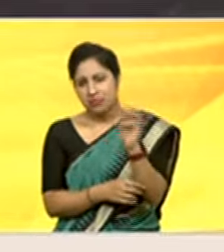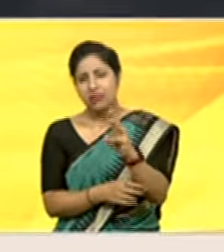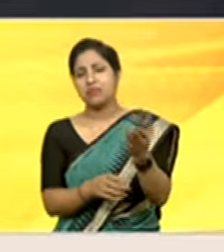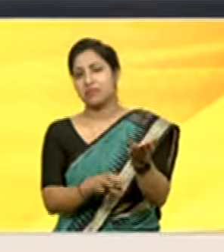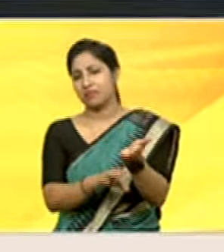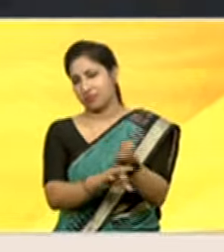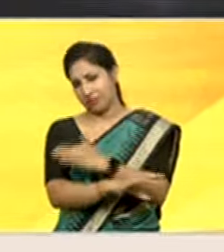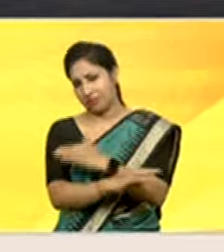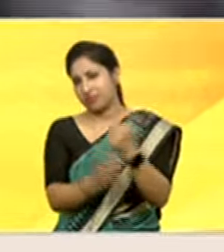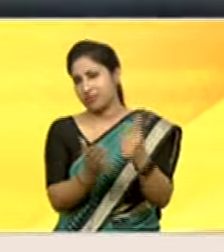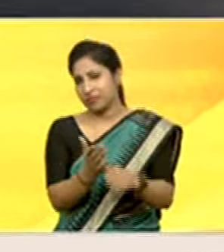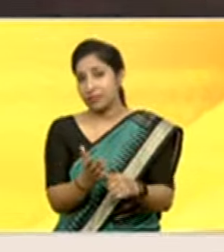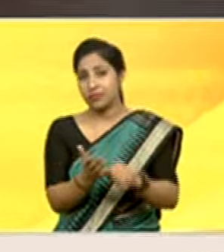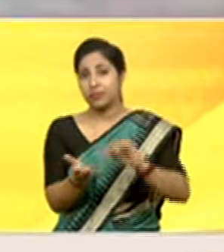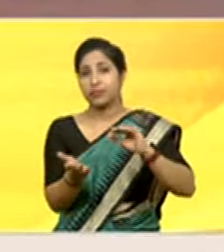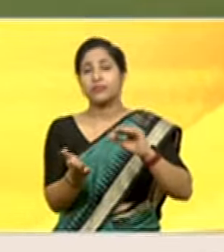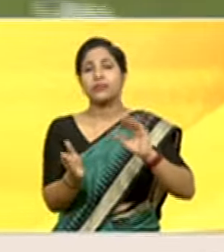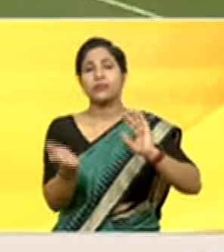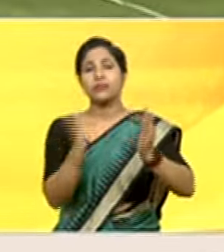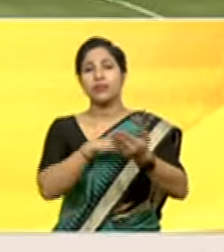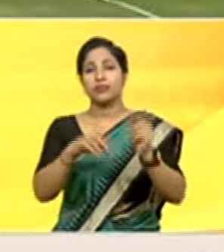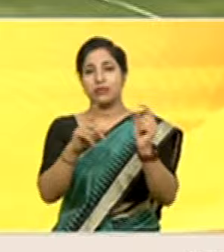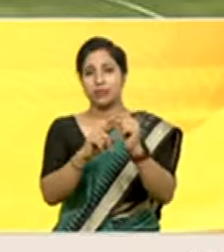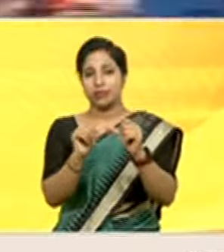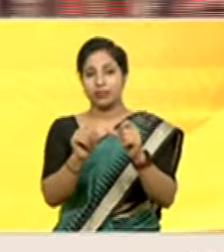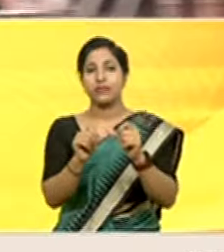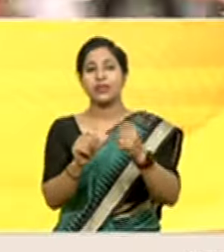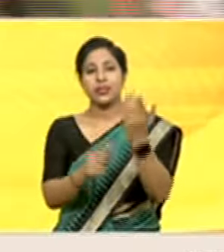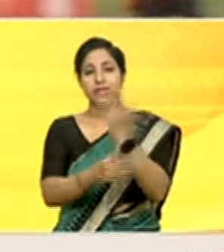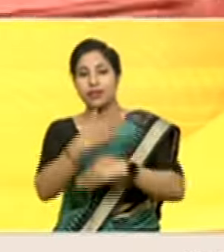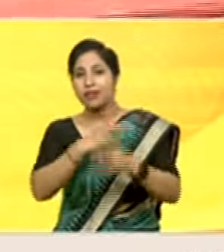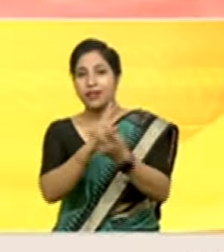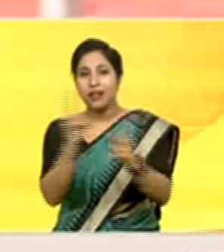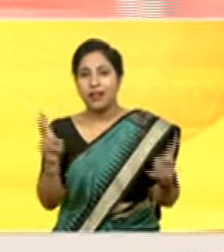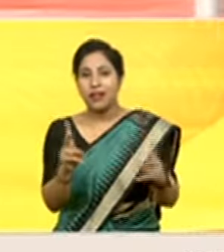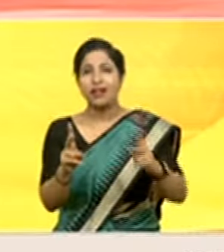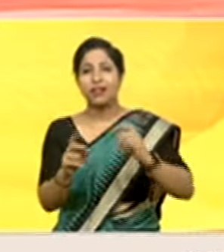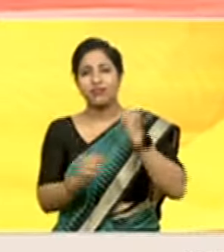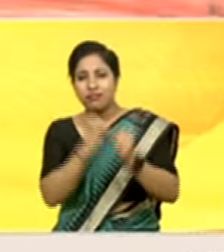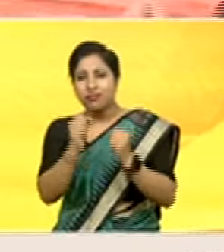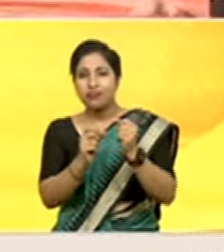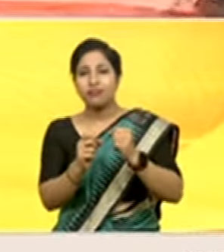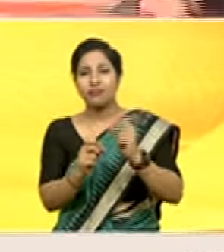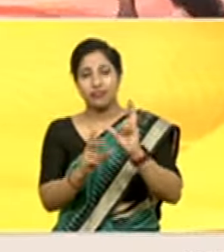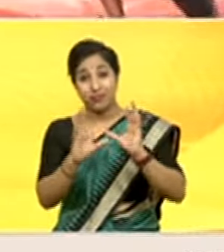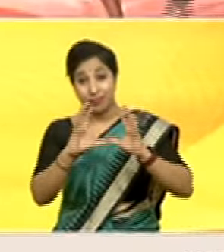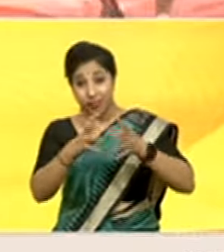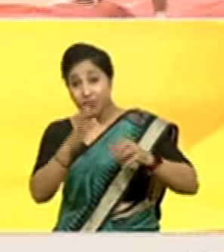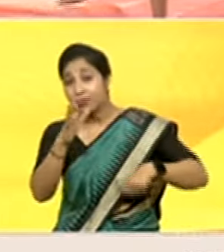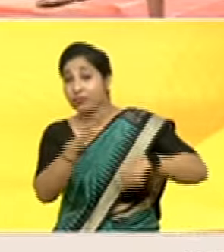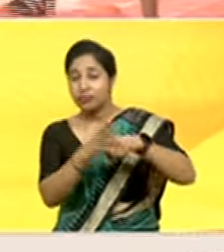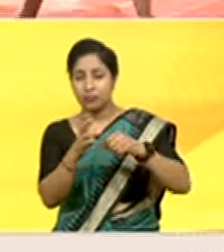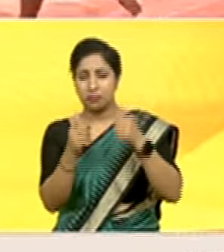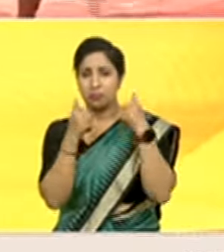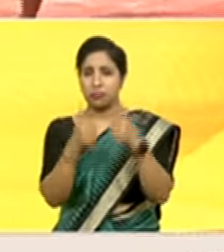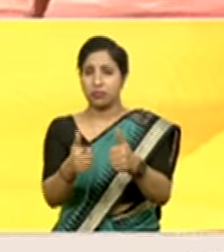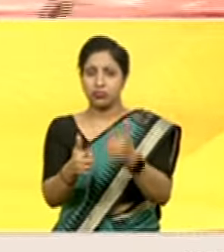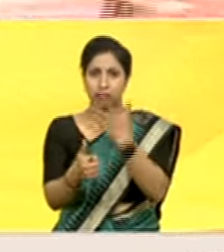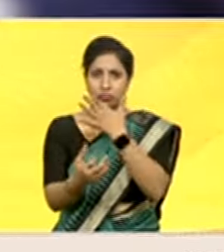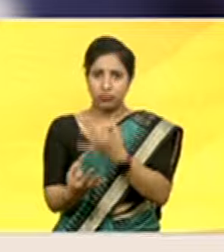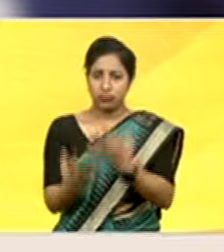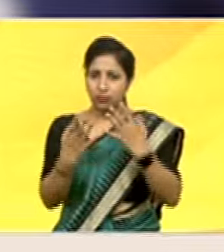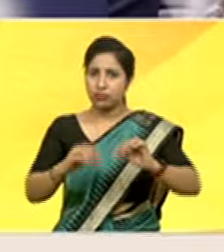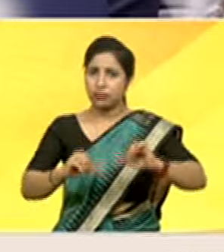वर्ल पारा एथलेटिक्स चैंपियन्शिप में हमारी बेस परफॉर्मस रही है